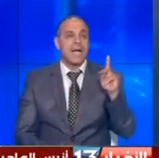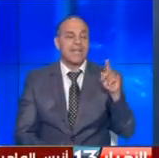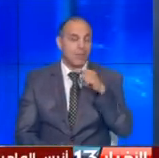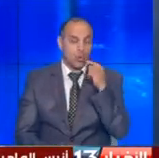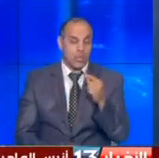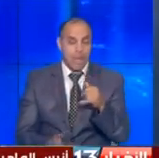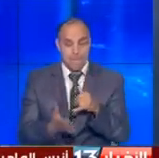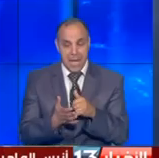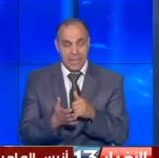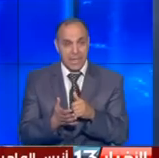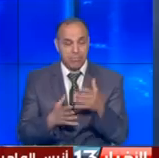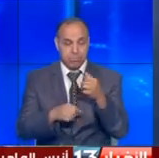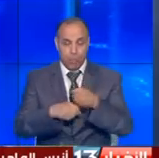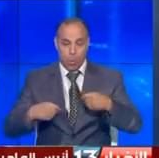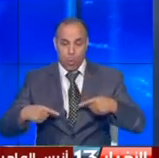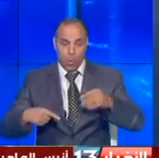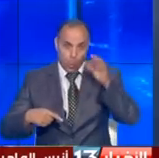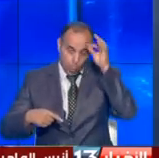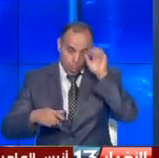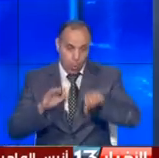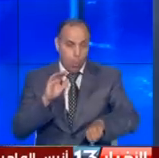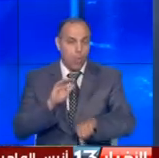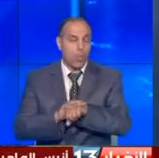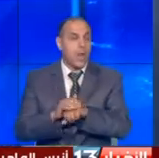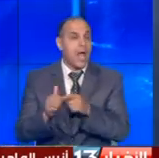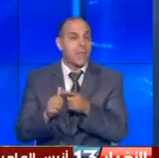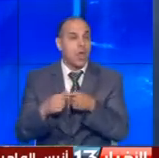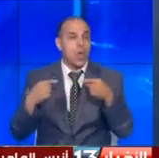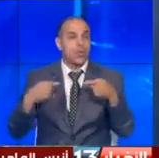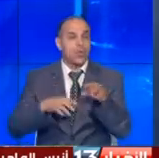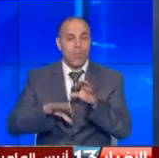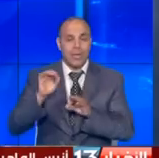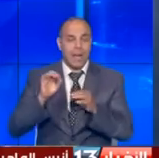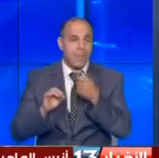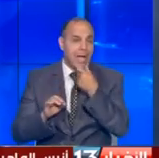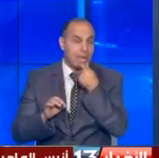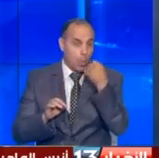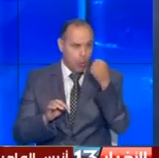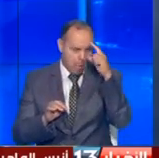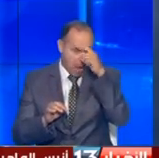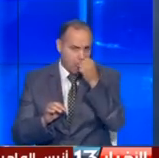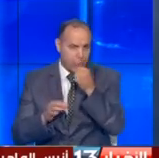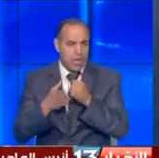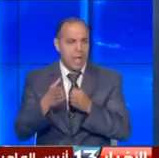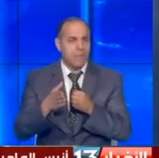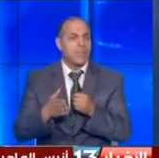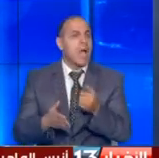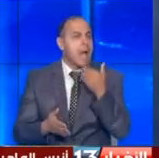هذه المدينة التي ستحتضن مباراة المنتخب الوطني الأولى ضد المنتخب عتيد وعنيد والمنتخب